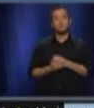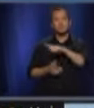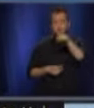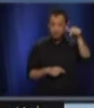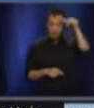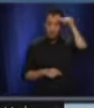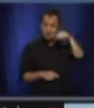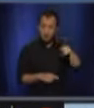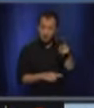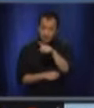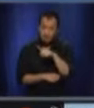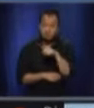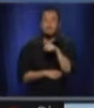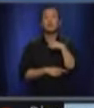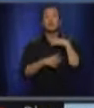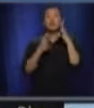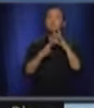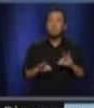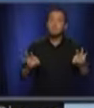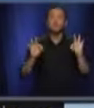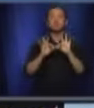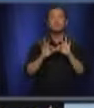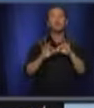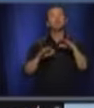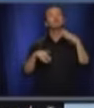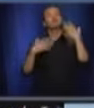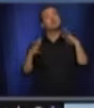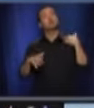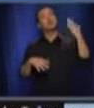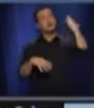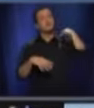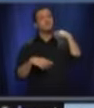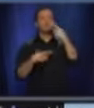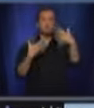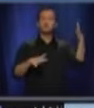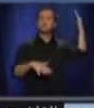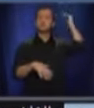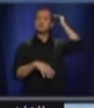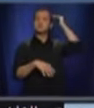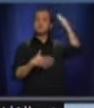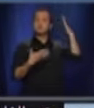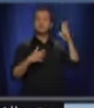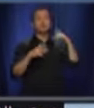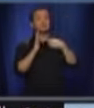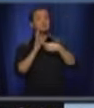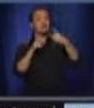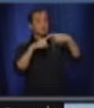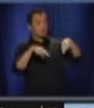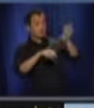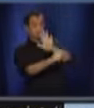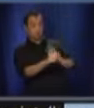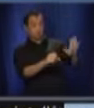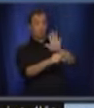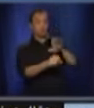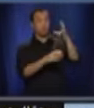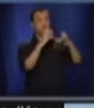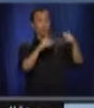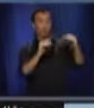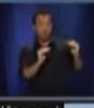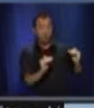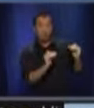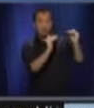parce qu'on l'a vu, lorsqu'on annonce des zones ou des régions qui passent dans, qui changent de couleur,